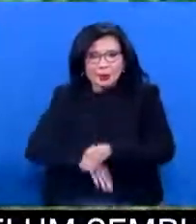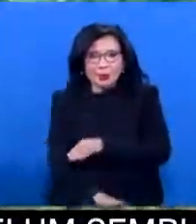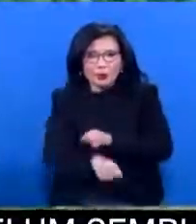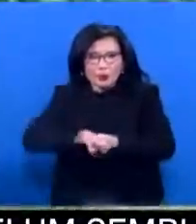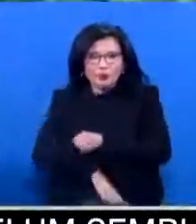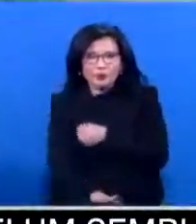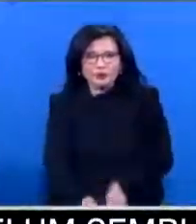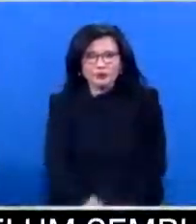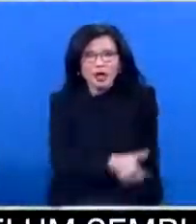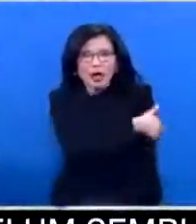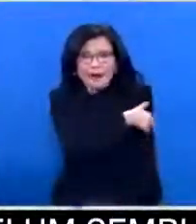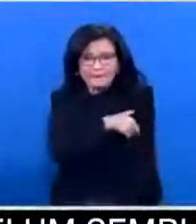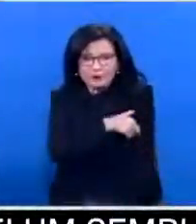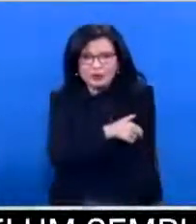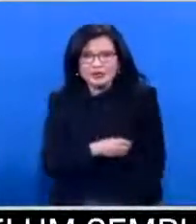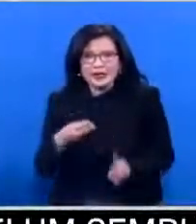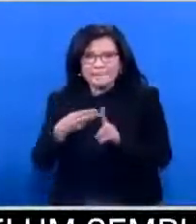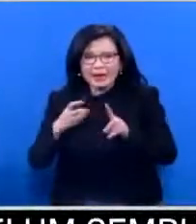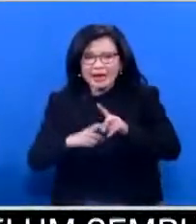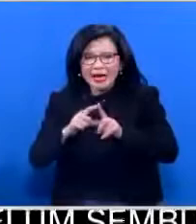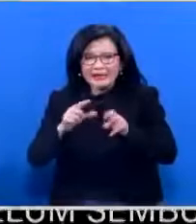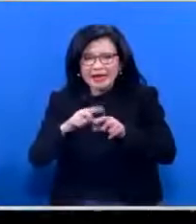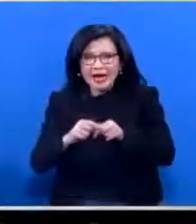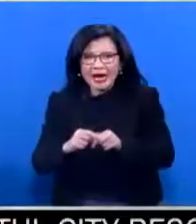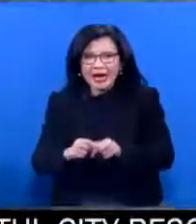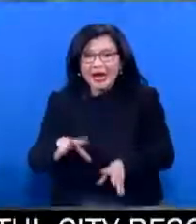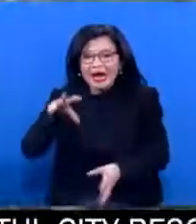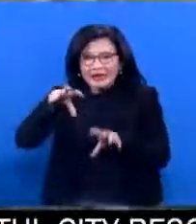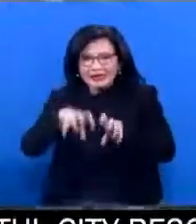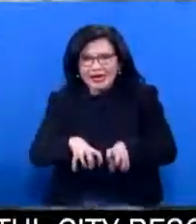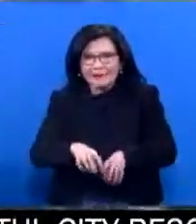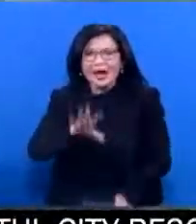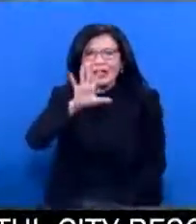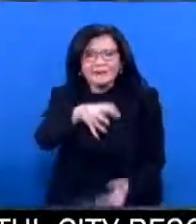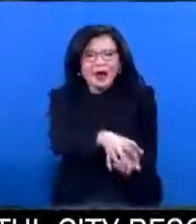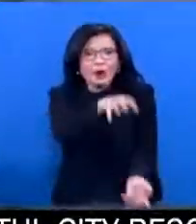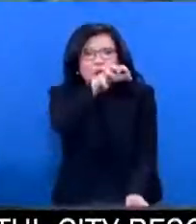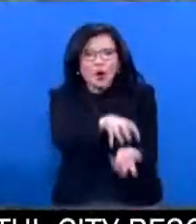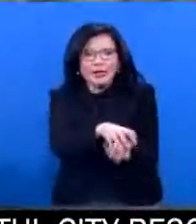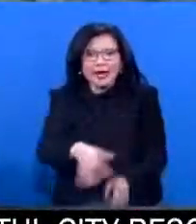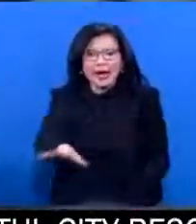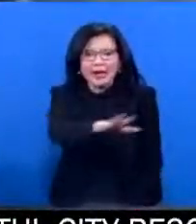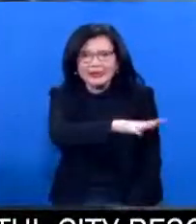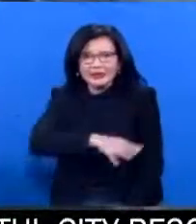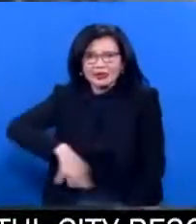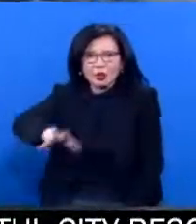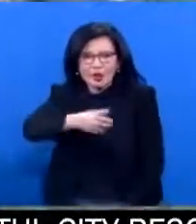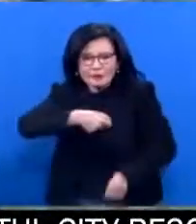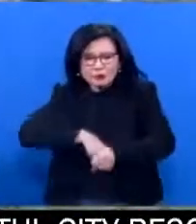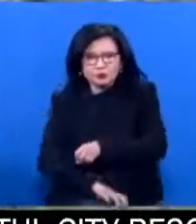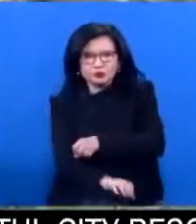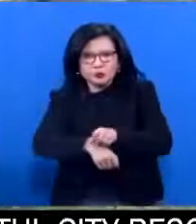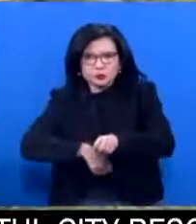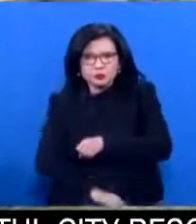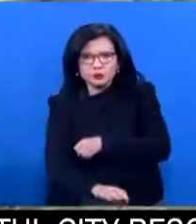Petugas Balai Konservasi Sumber Daya Alam Jambi kembali menangkap 5 ekor buaya muara yang ada di kolam penangkaran di Desa Kebon 9,